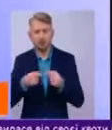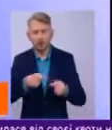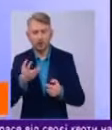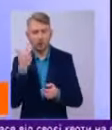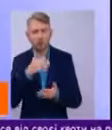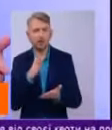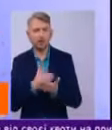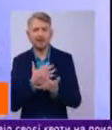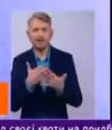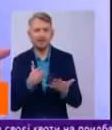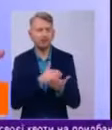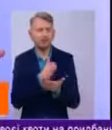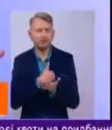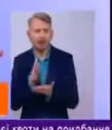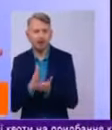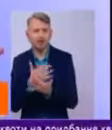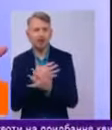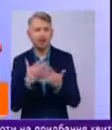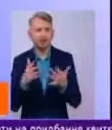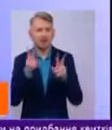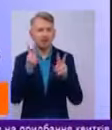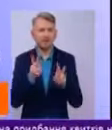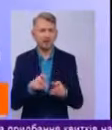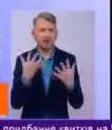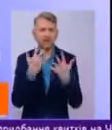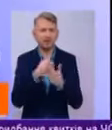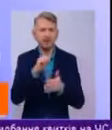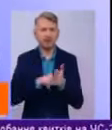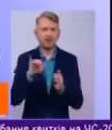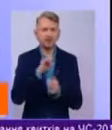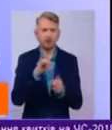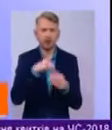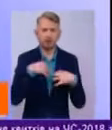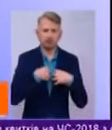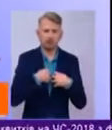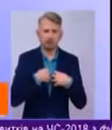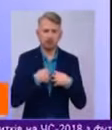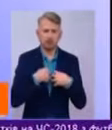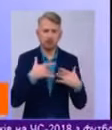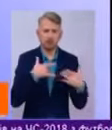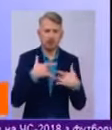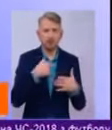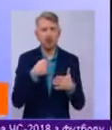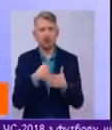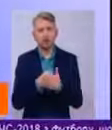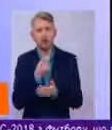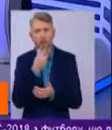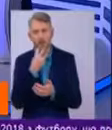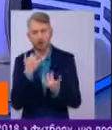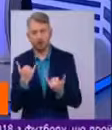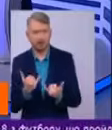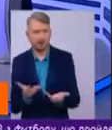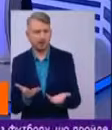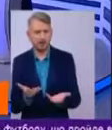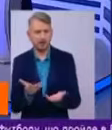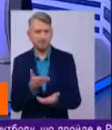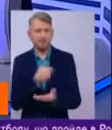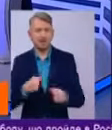різні жанри, різні види фільмів, від історичних драм до комедії сучасних. Тому